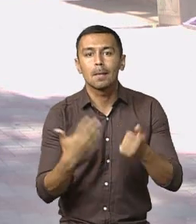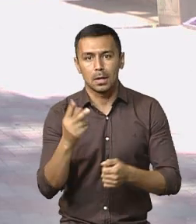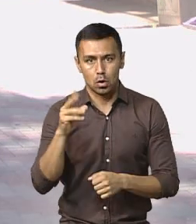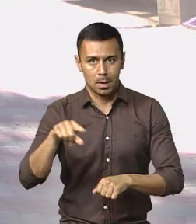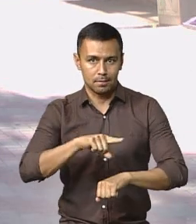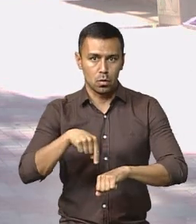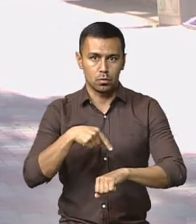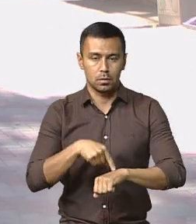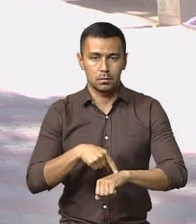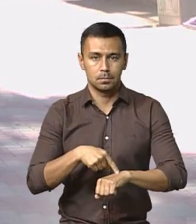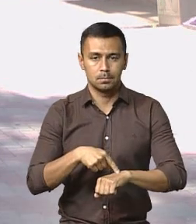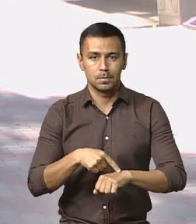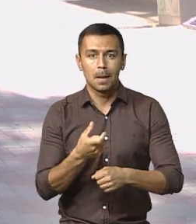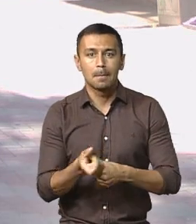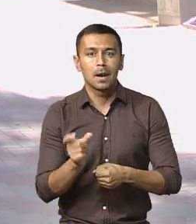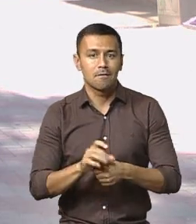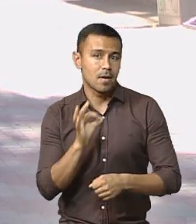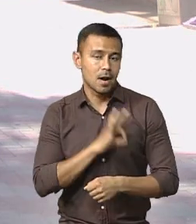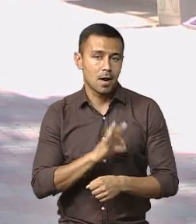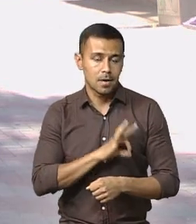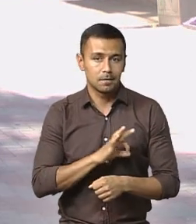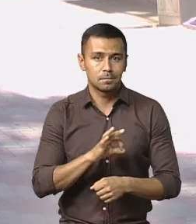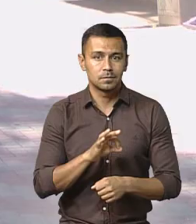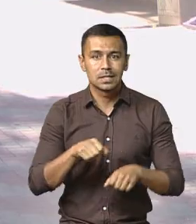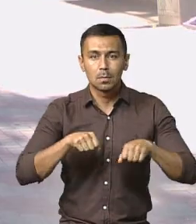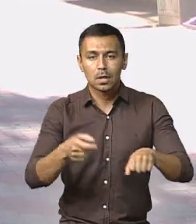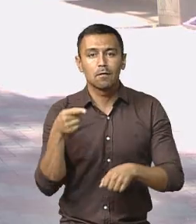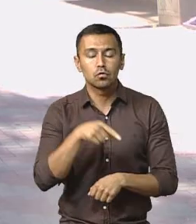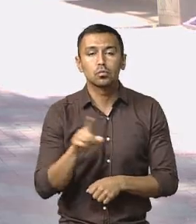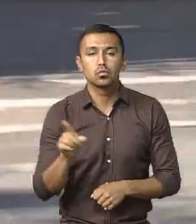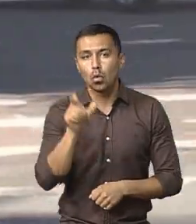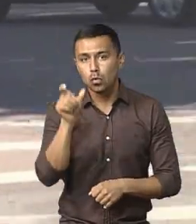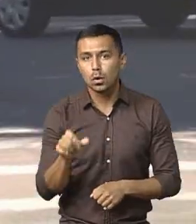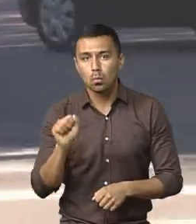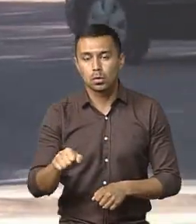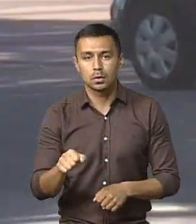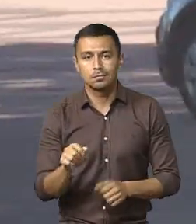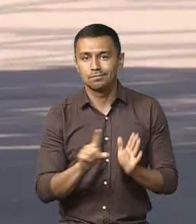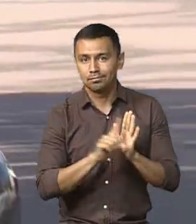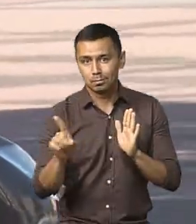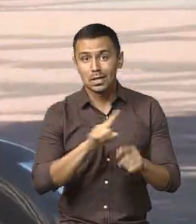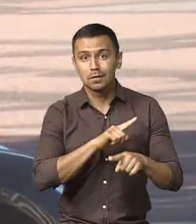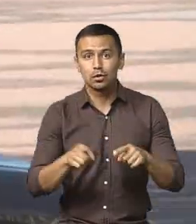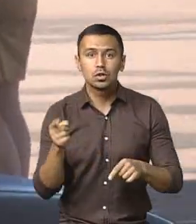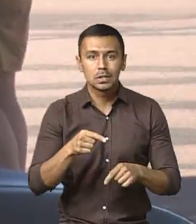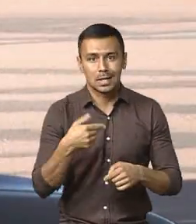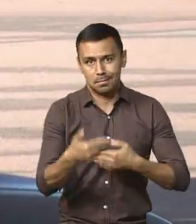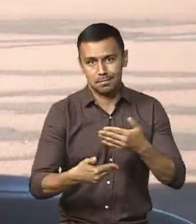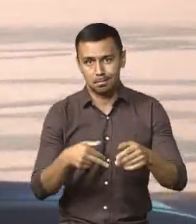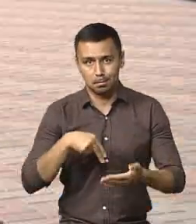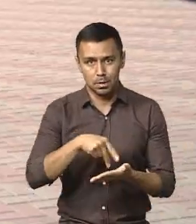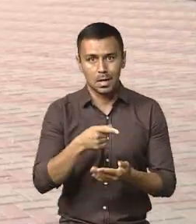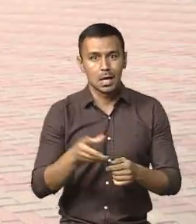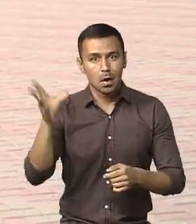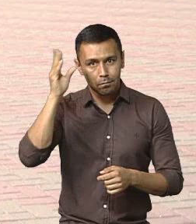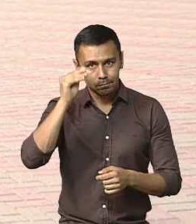годину? Перевага самоката ще й в тому, що людина може пересуватися швидше, ніж пішки. Це зауваження